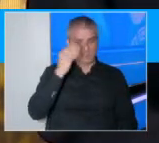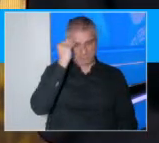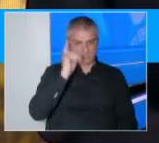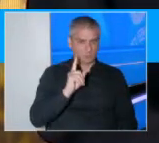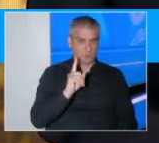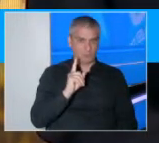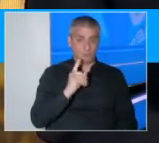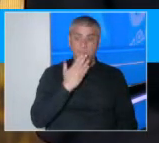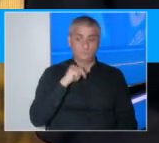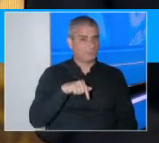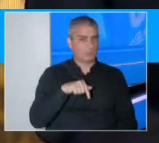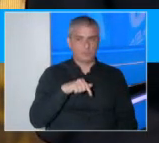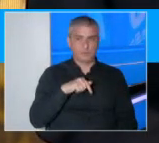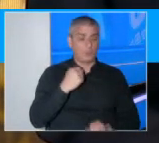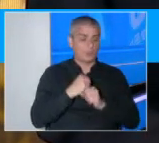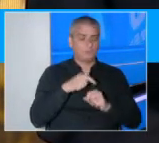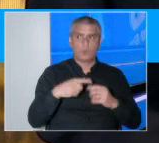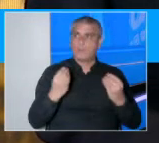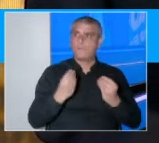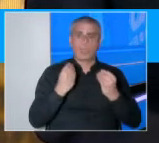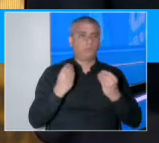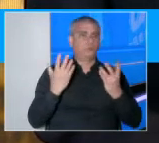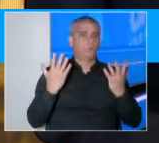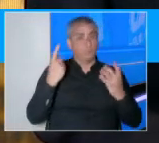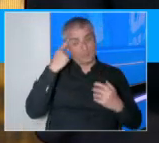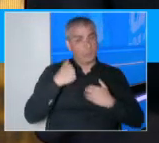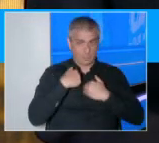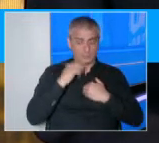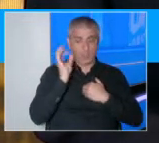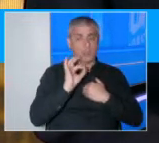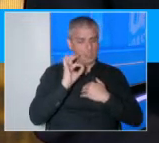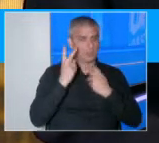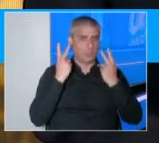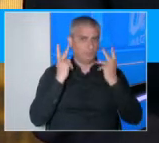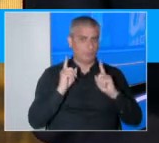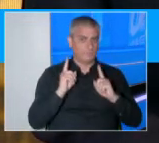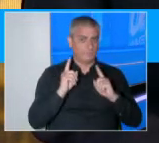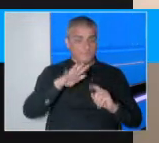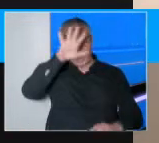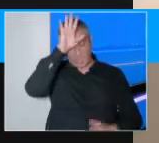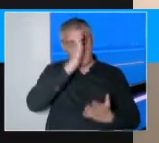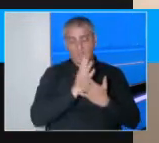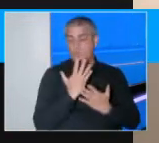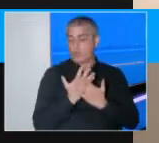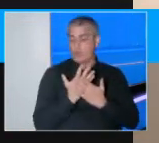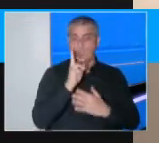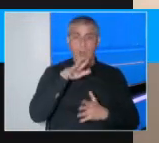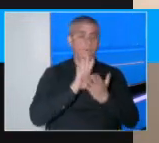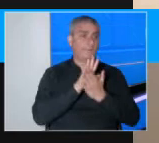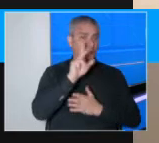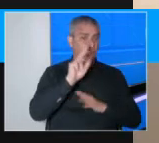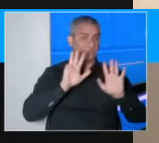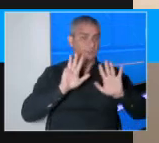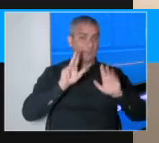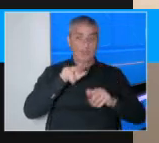לזכור, ישראל עושה כאן דבר שלדעתי הוא בכל זאת חשוב. איראן הוכיחה ב-2019